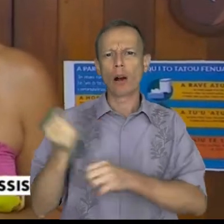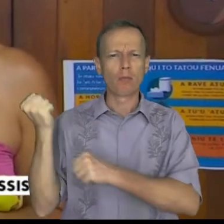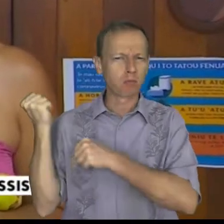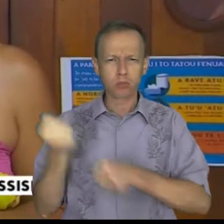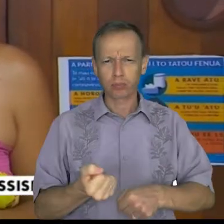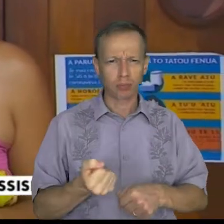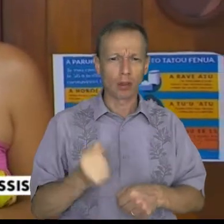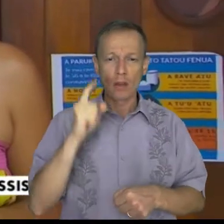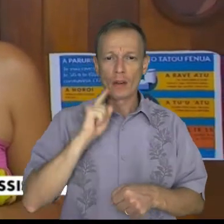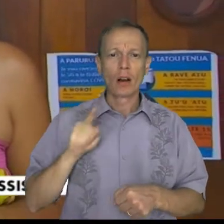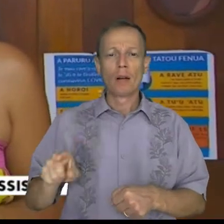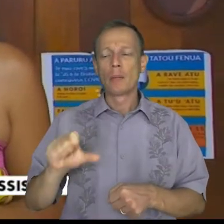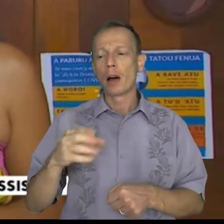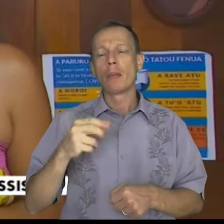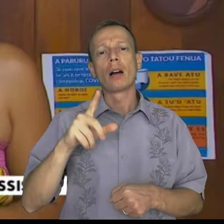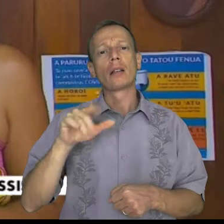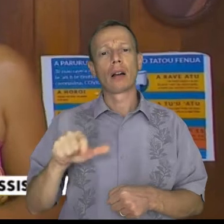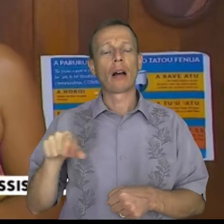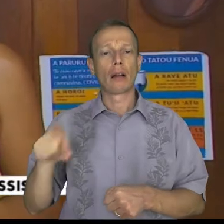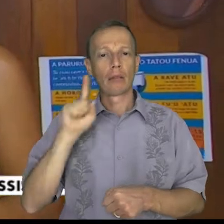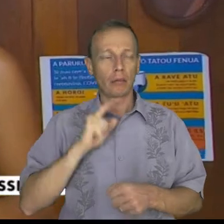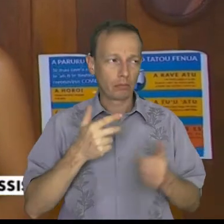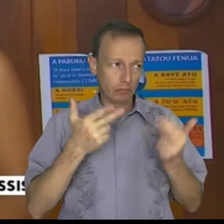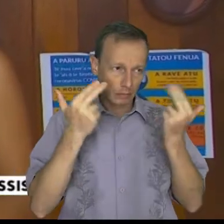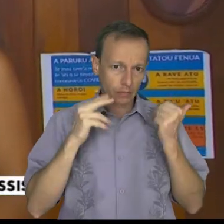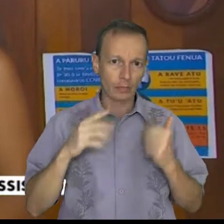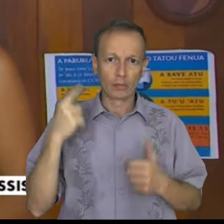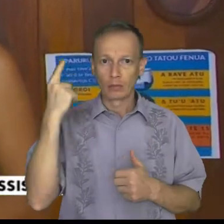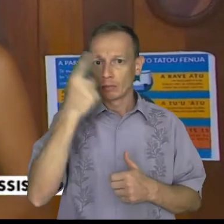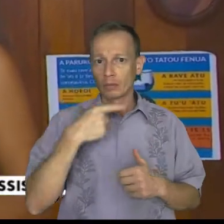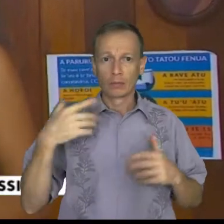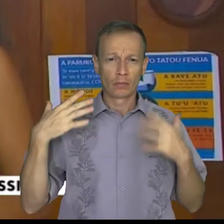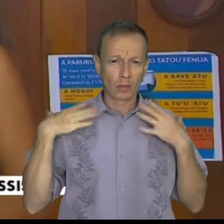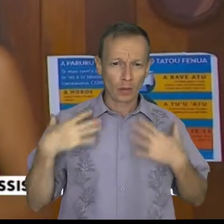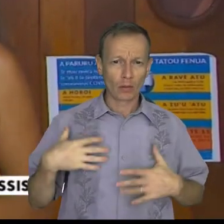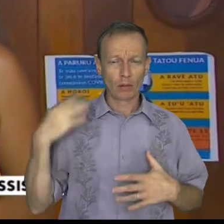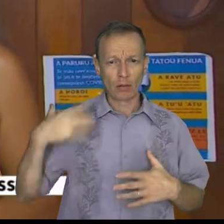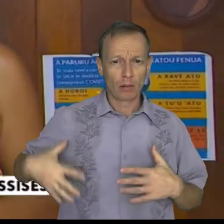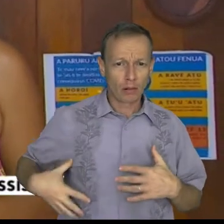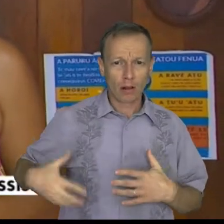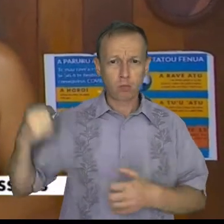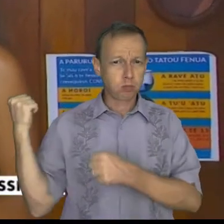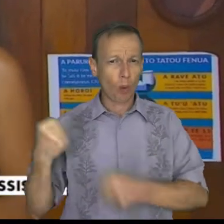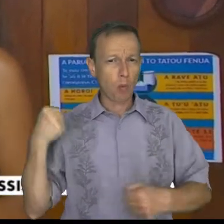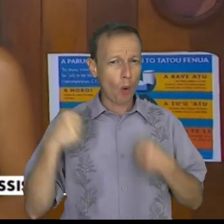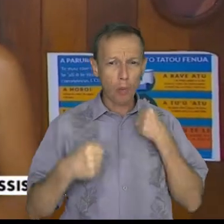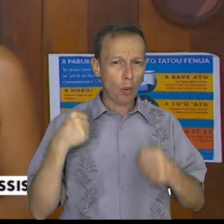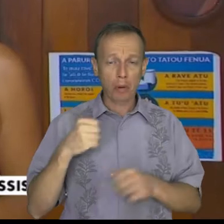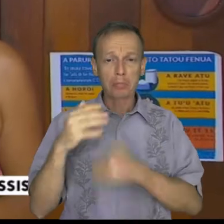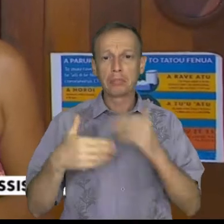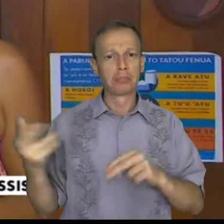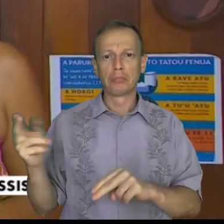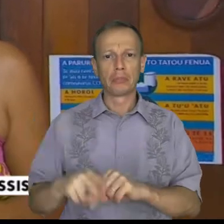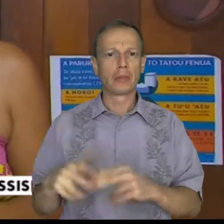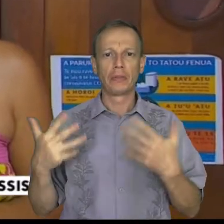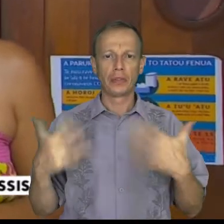avec une barre de fer et un bout de bois. La tête d'Amalia, sa femme, décrite comme soumise au visage, au dos,